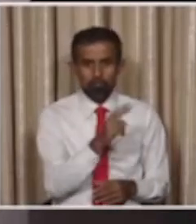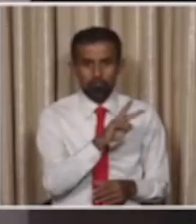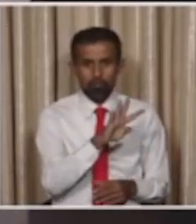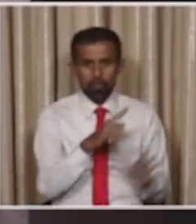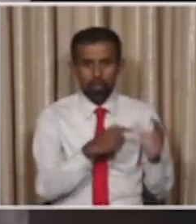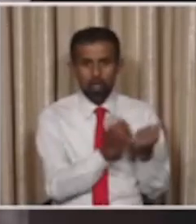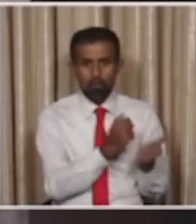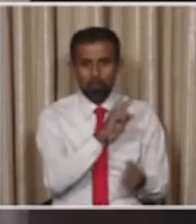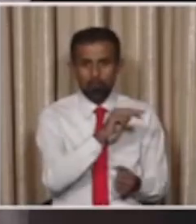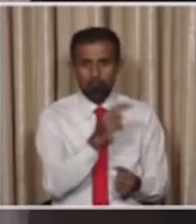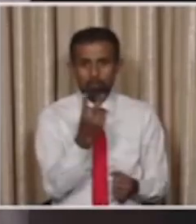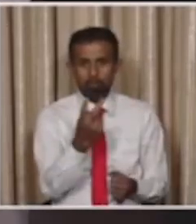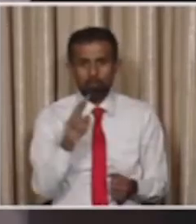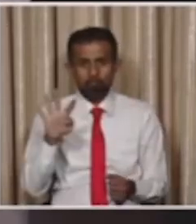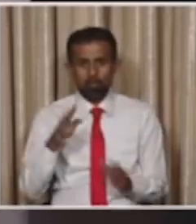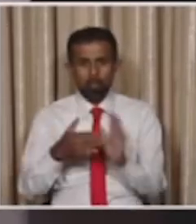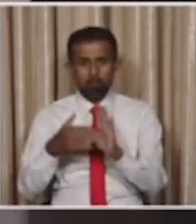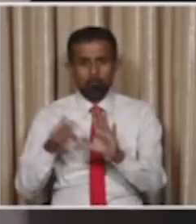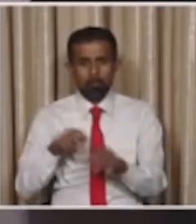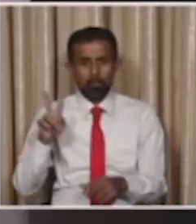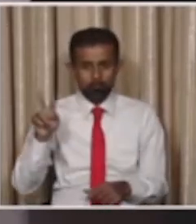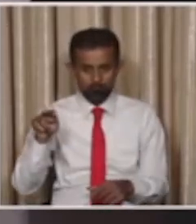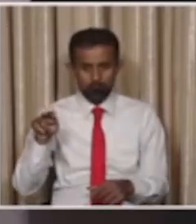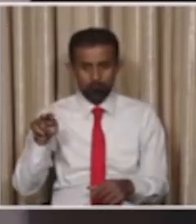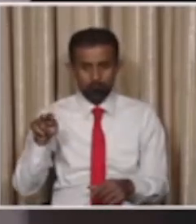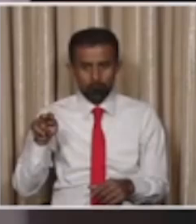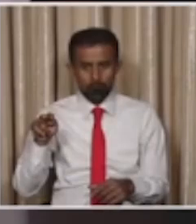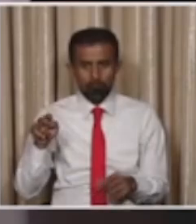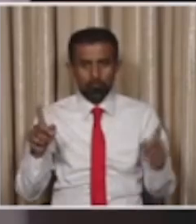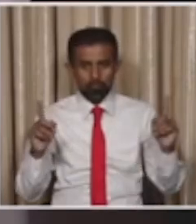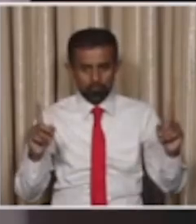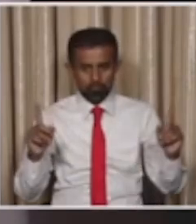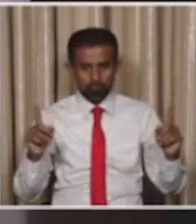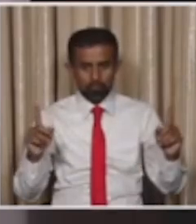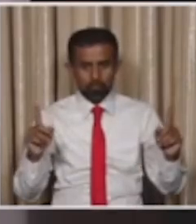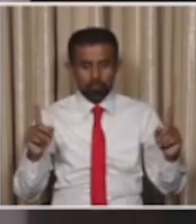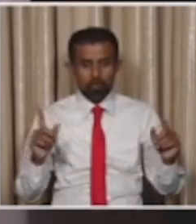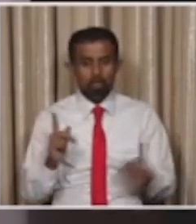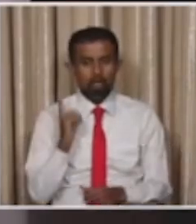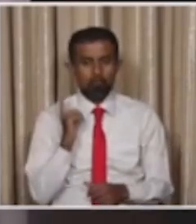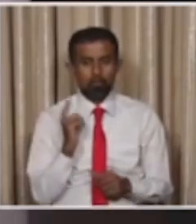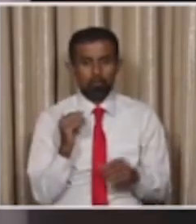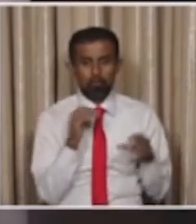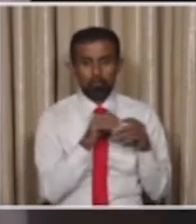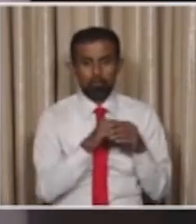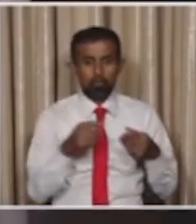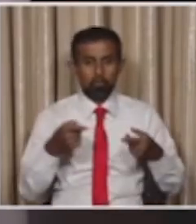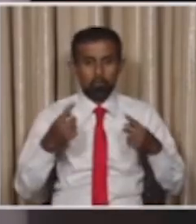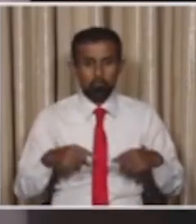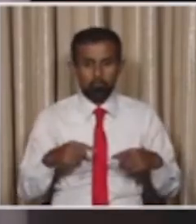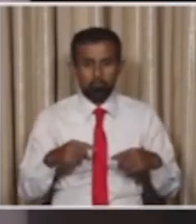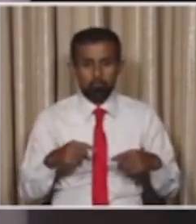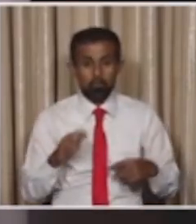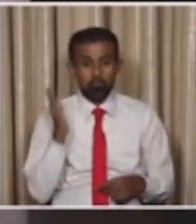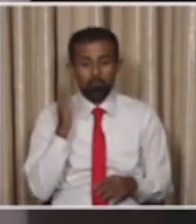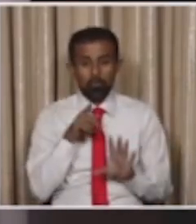සිට 2024 මැයි 20 දක්වා. ඉතින් අත්ත වශයෙන්ම හමුදා සේවයට බැඳීමෙන් අනතුරුව යම් විශේෂිත